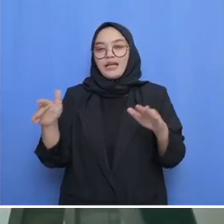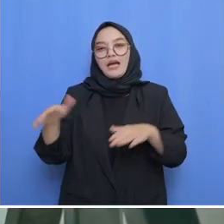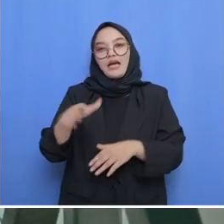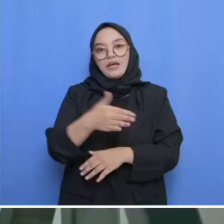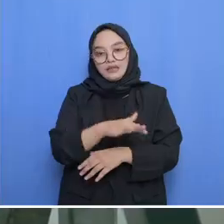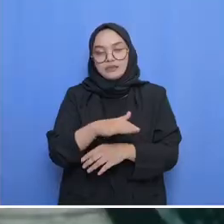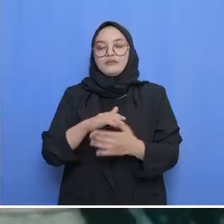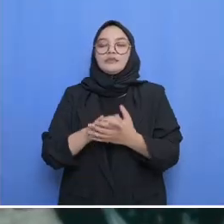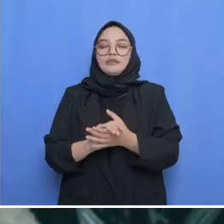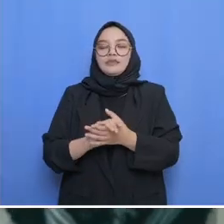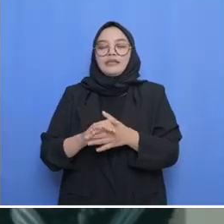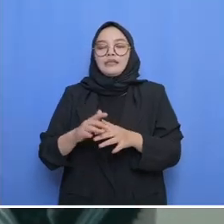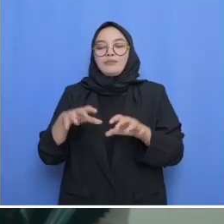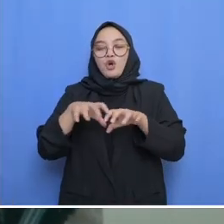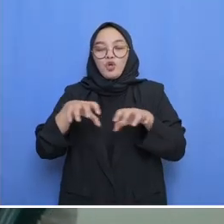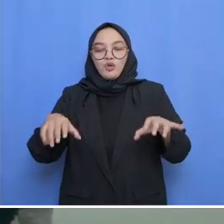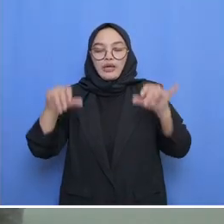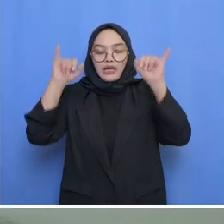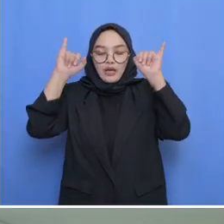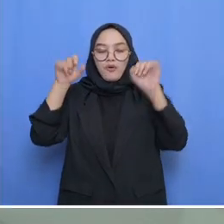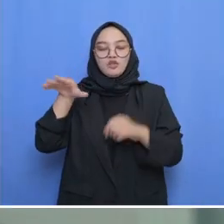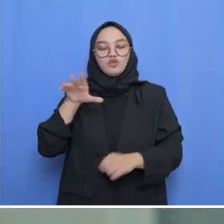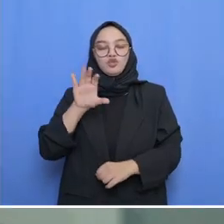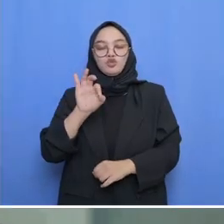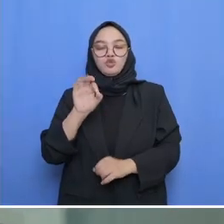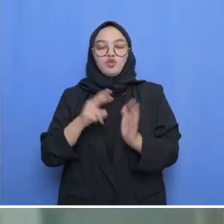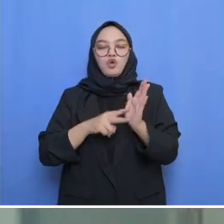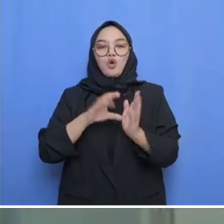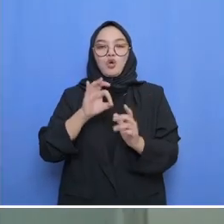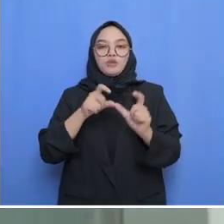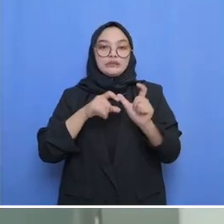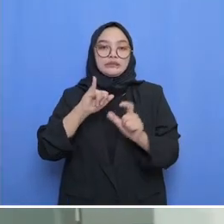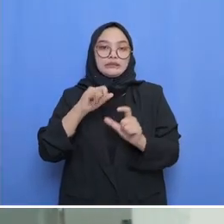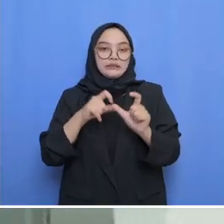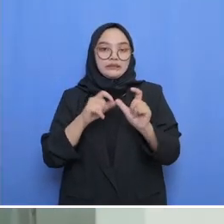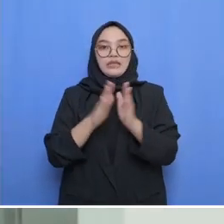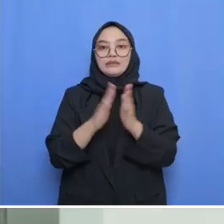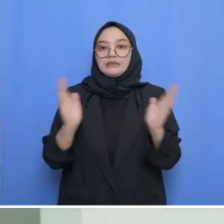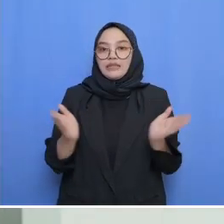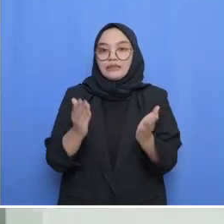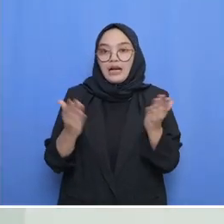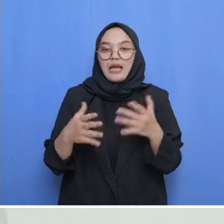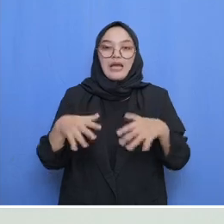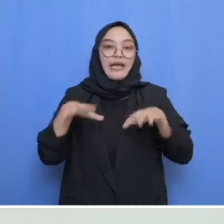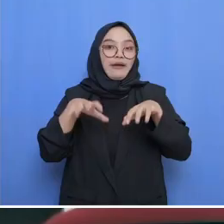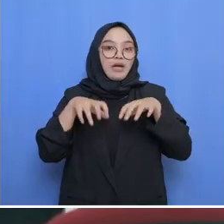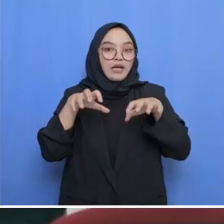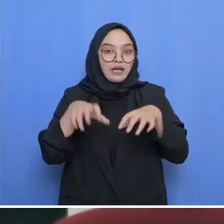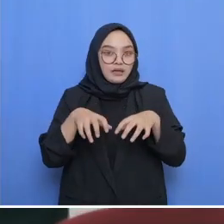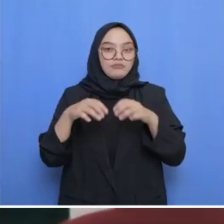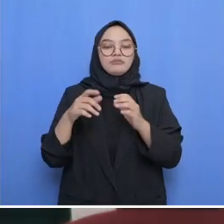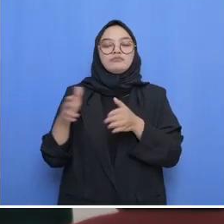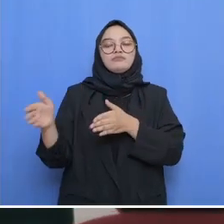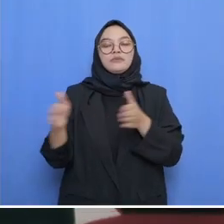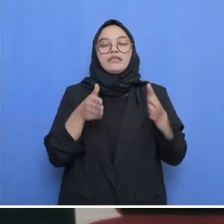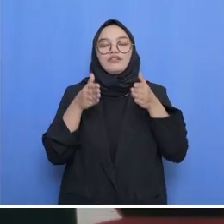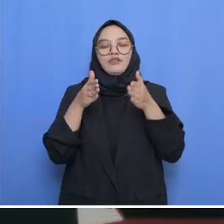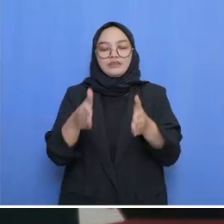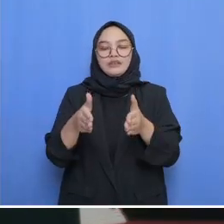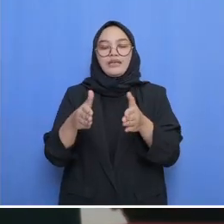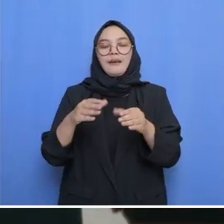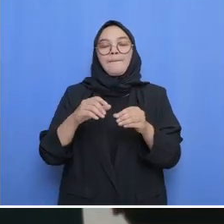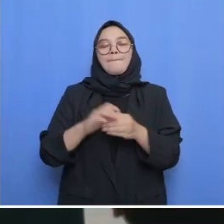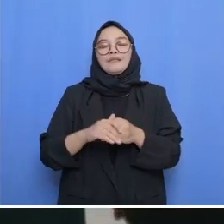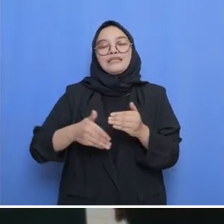sanitasi, keamanan produk hewan, sanitari, zoonosis, serta kesejahteraan hewan. Divisi pasca